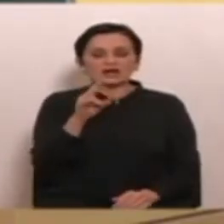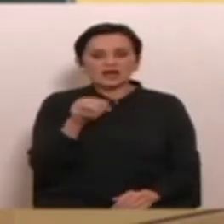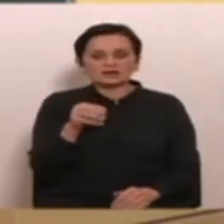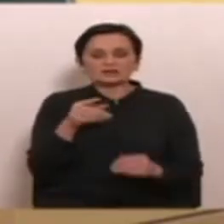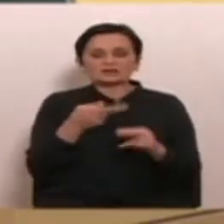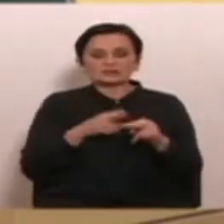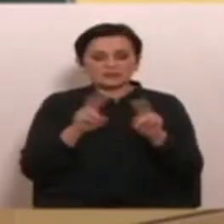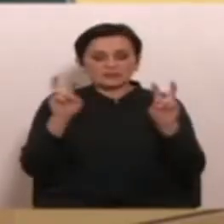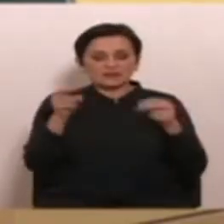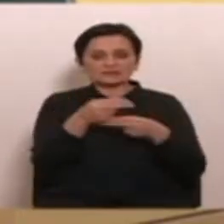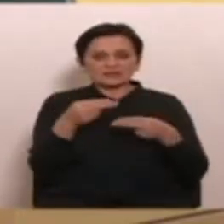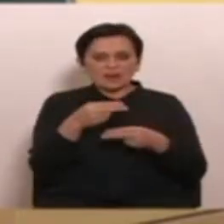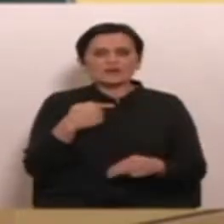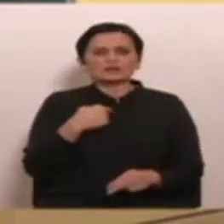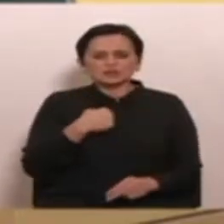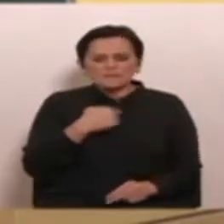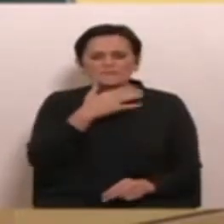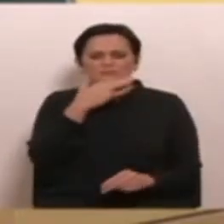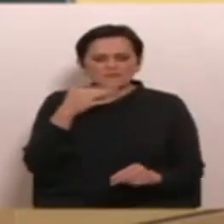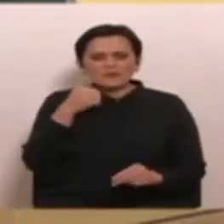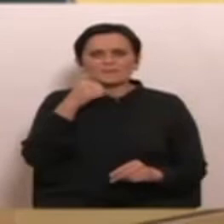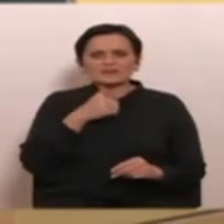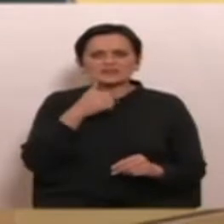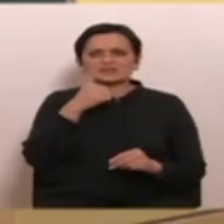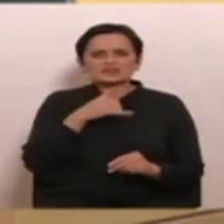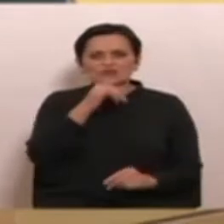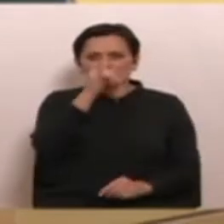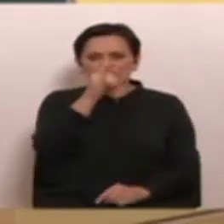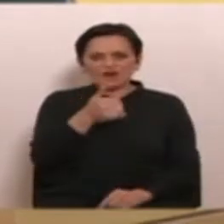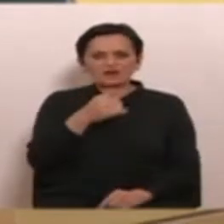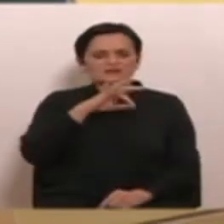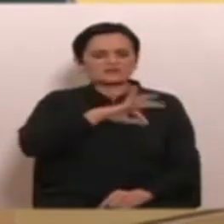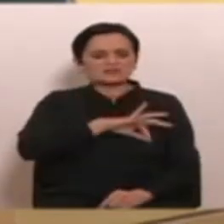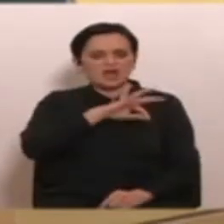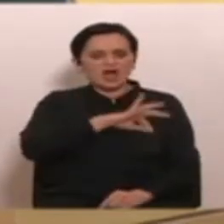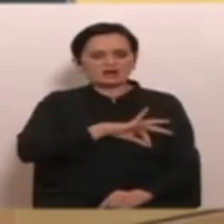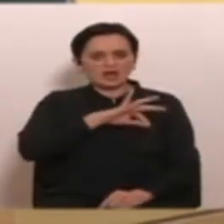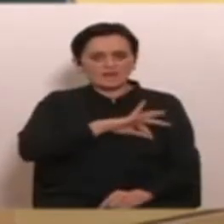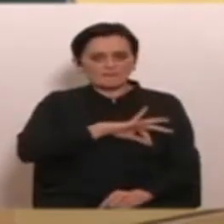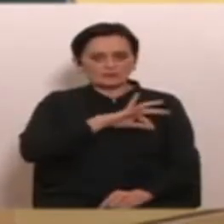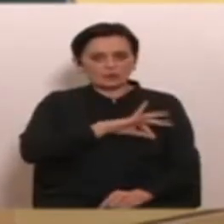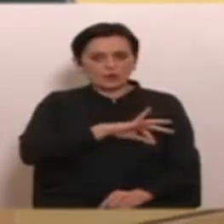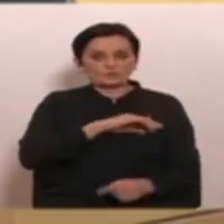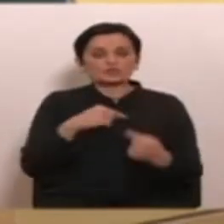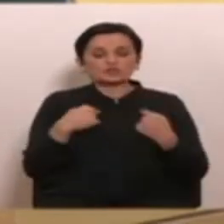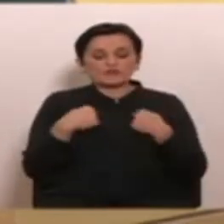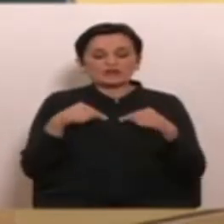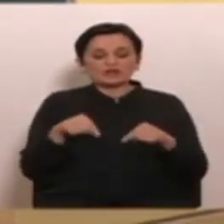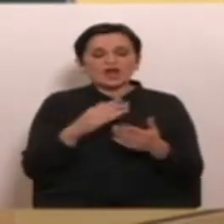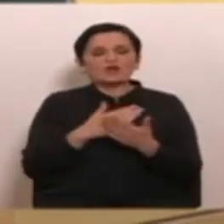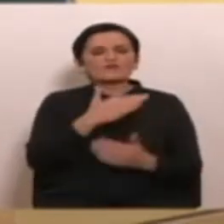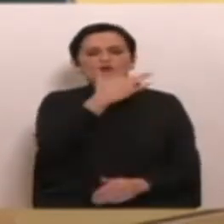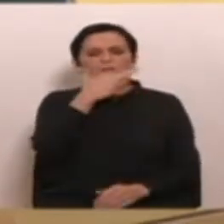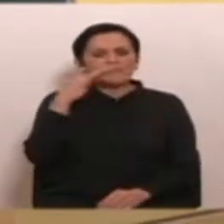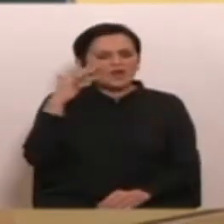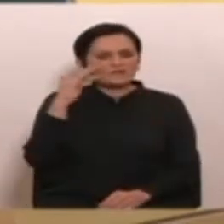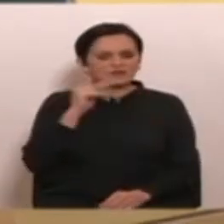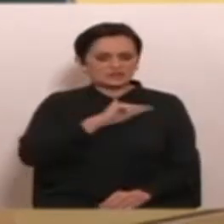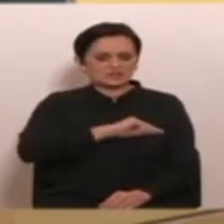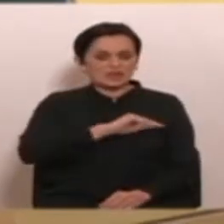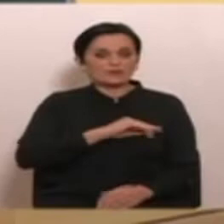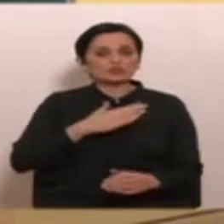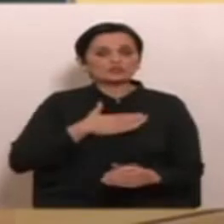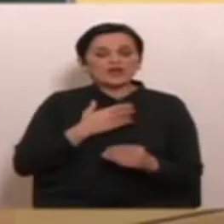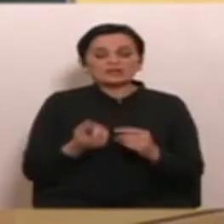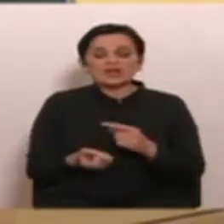ჩემი ბევრი მცდელობის მიუხედავად ჯერაც ვერ სარგებლობს სათანადო პოპულარობით და ჩვენ აქ გვაქვს ბევრი სამუშაო. ჩვენი ამოცანა